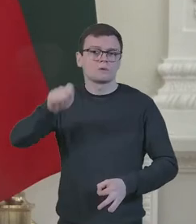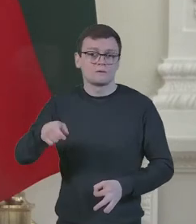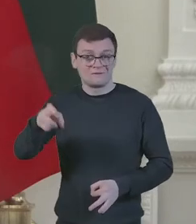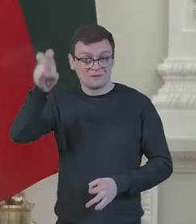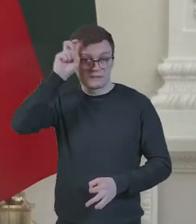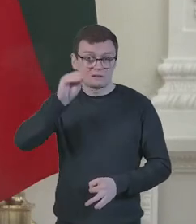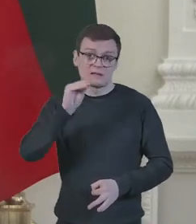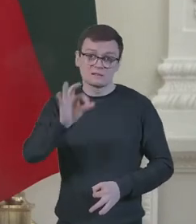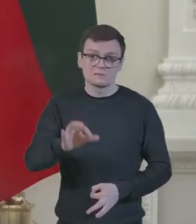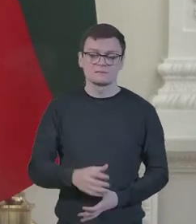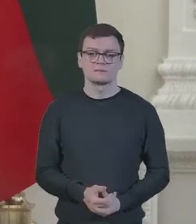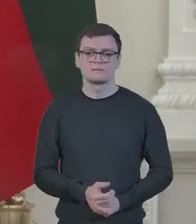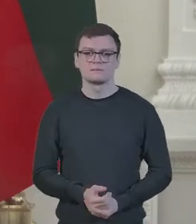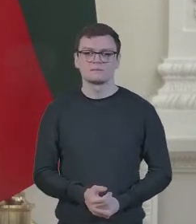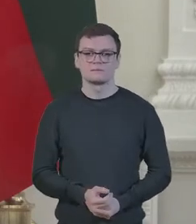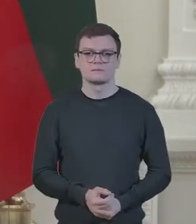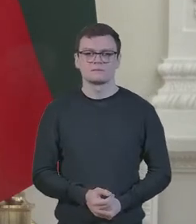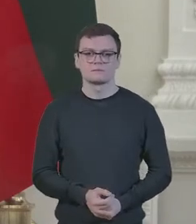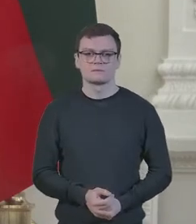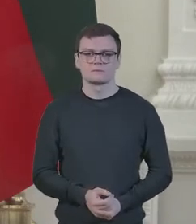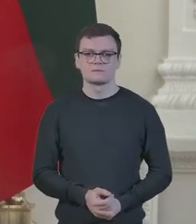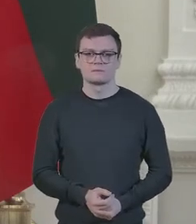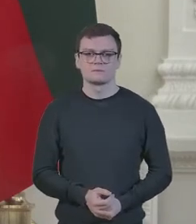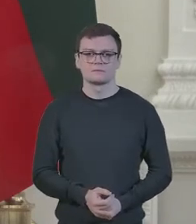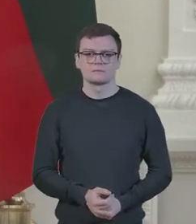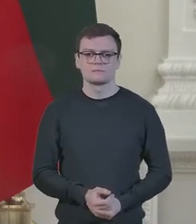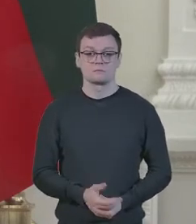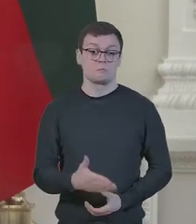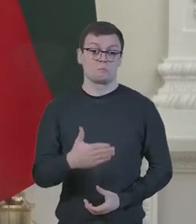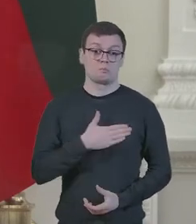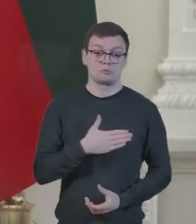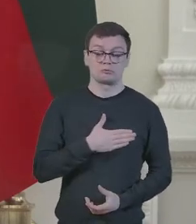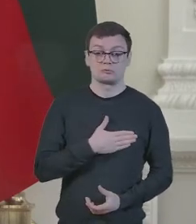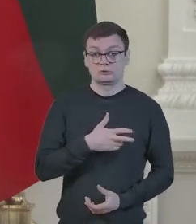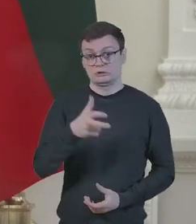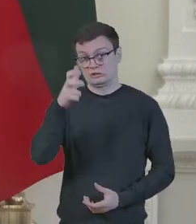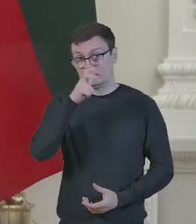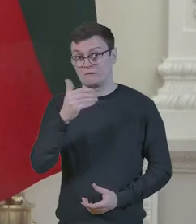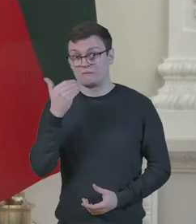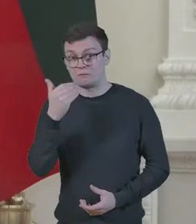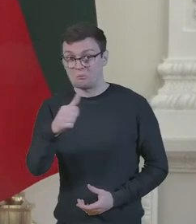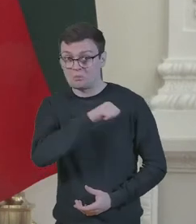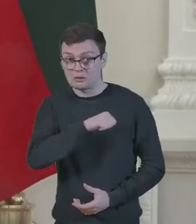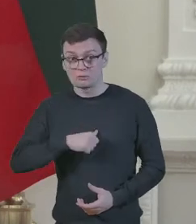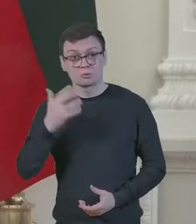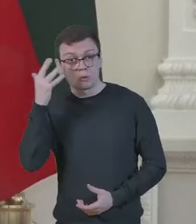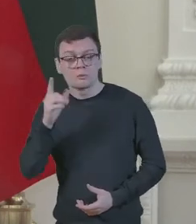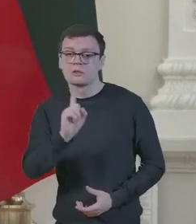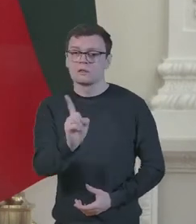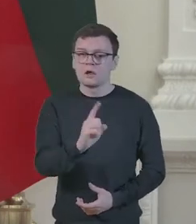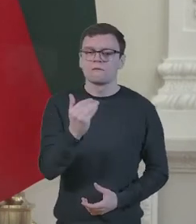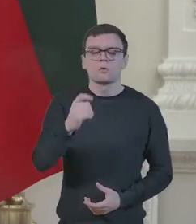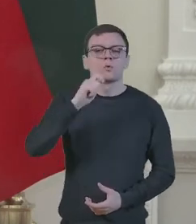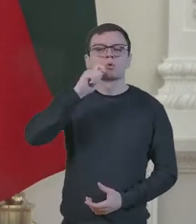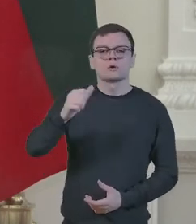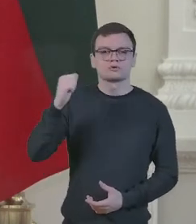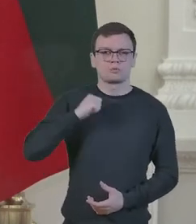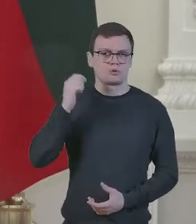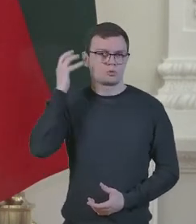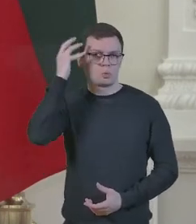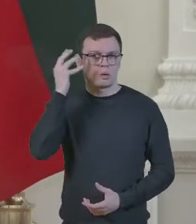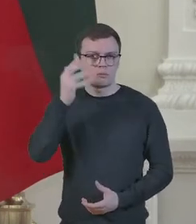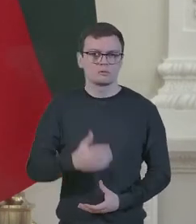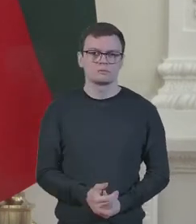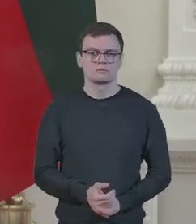valstybė ES. Ir tai yra ne šiaip mūsų pačių nuomonė, tai yra Ukrainos žmonių nuomonė. Ir mes privalome